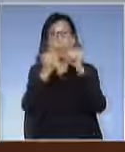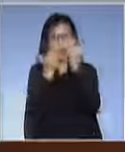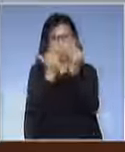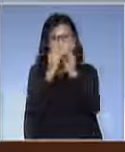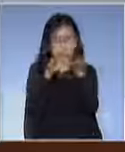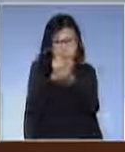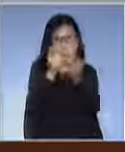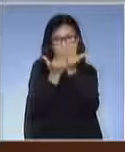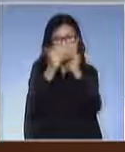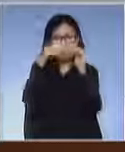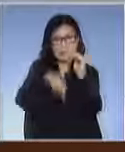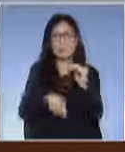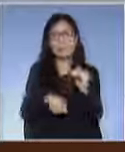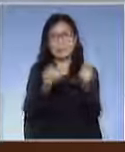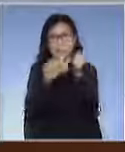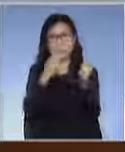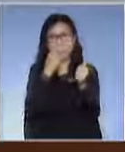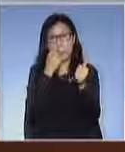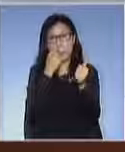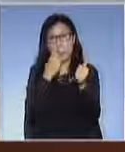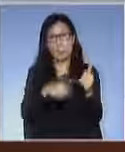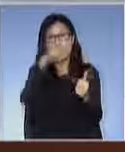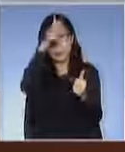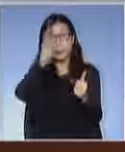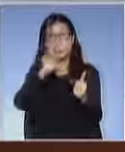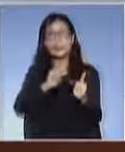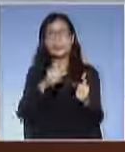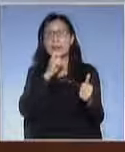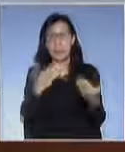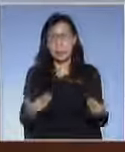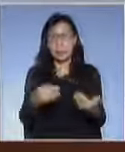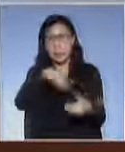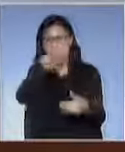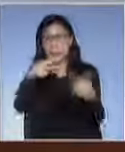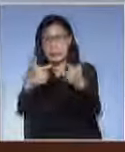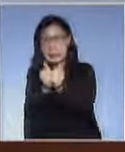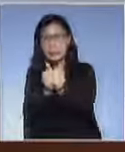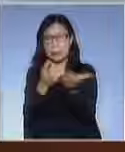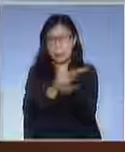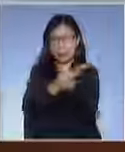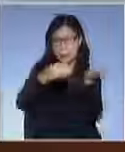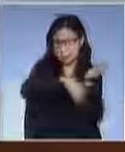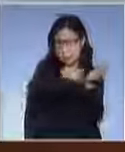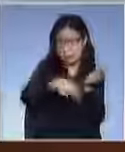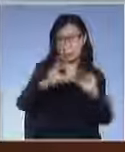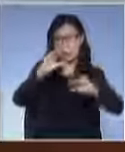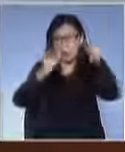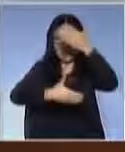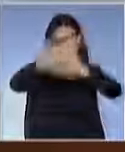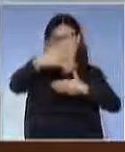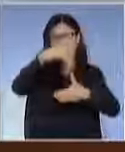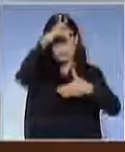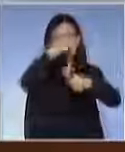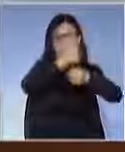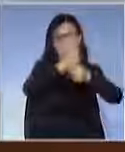議。委員察悉，政府當局大致找到適合的地點興建公務員